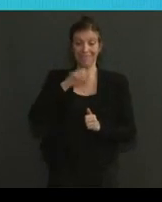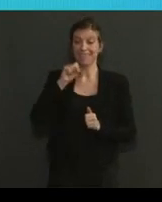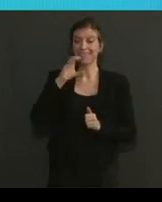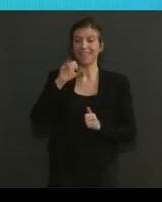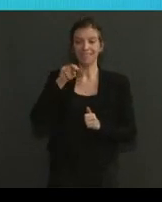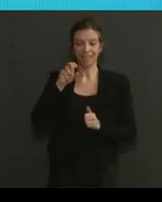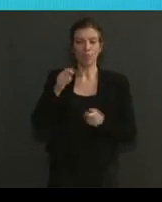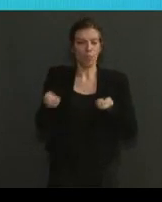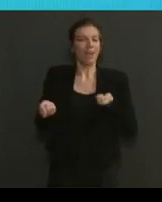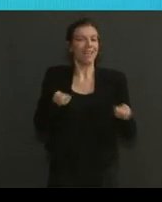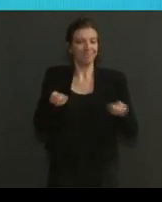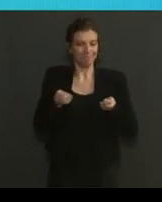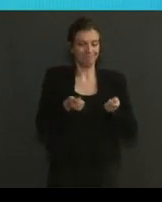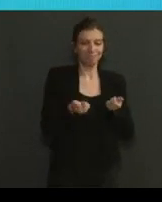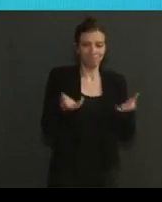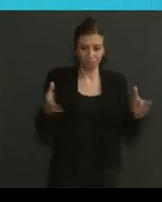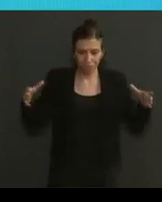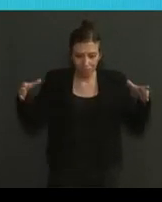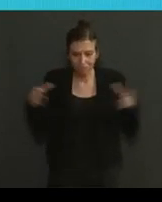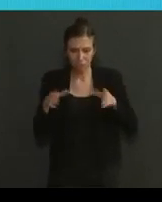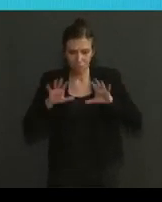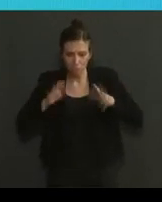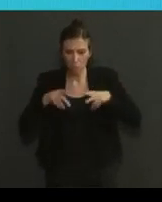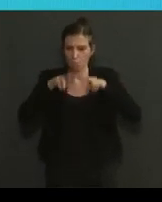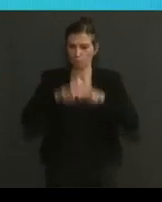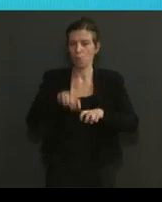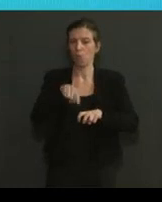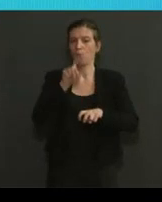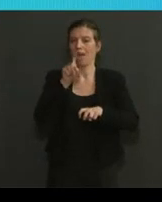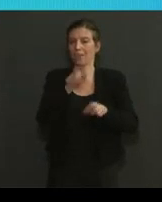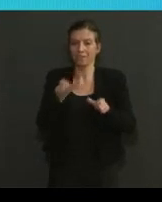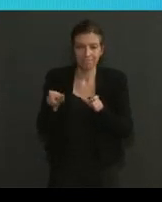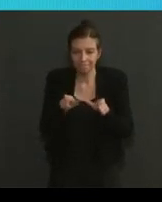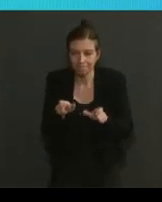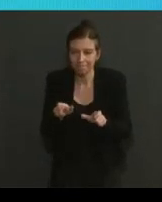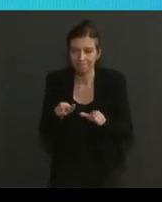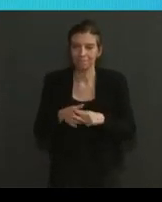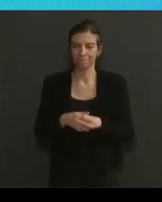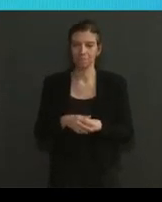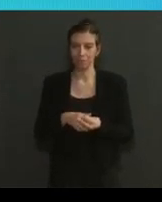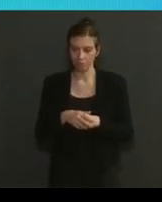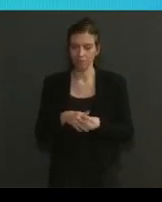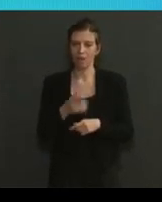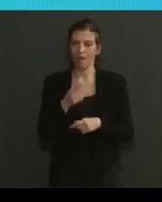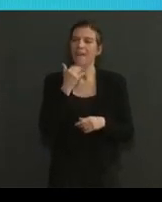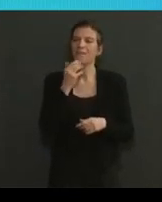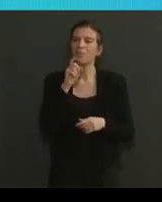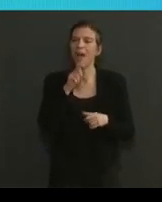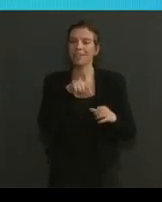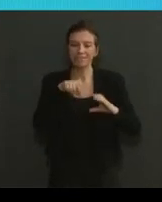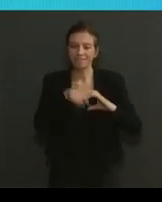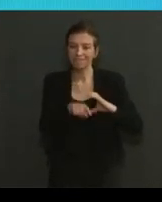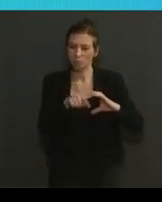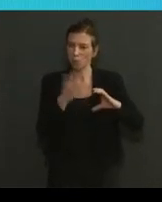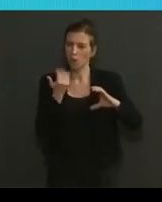Het doel is om via deze afvalwateranalyses een zicht te krijgen op de algemene virusverspreiding onder de